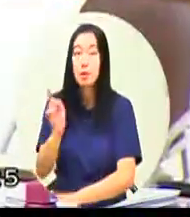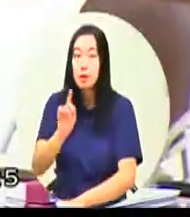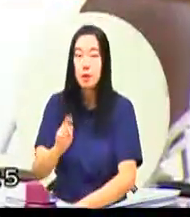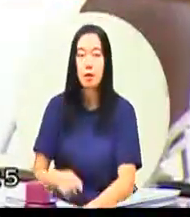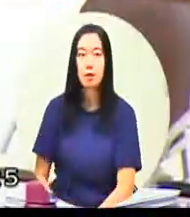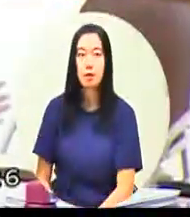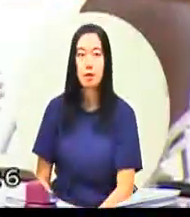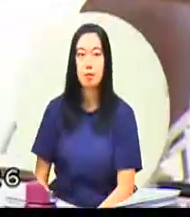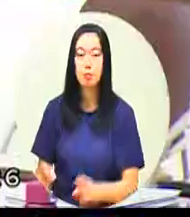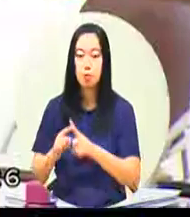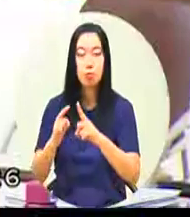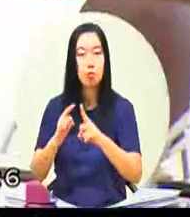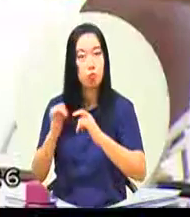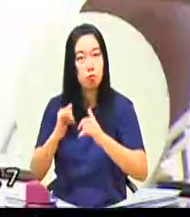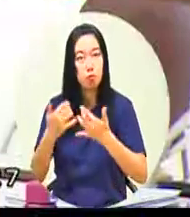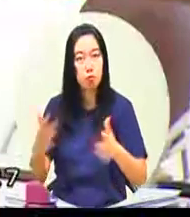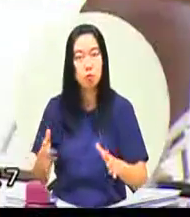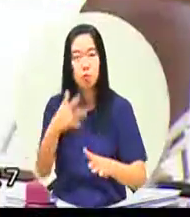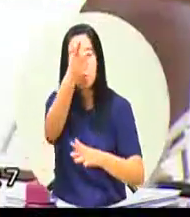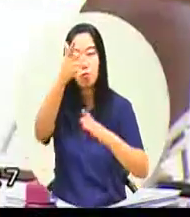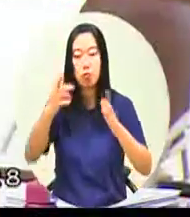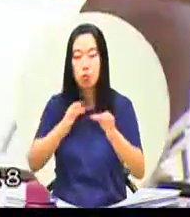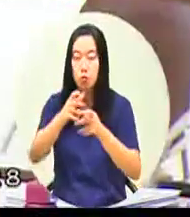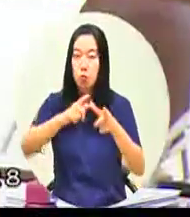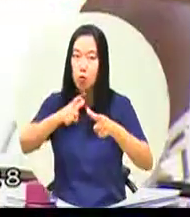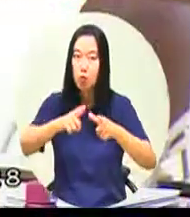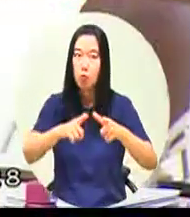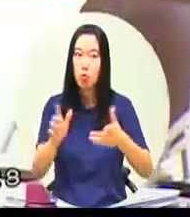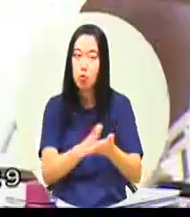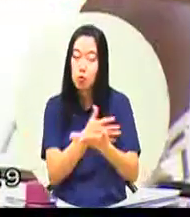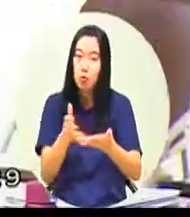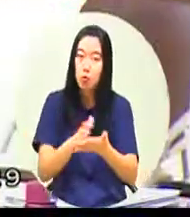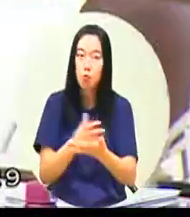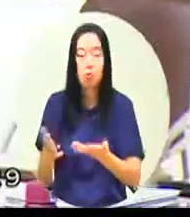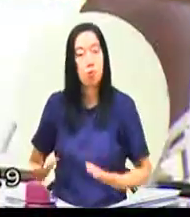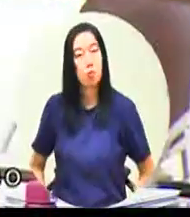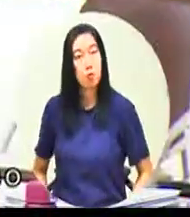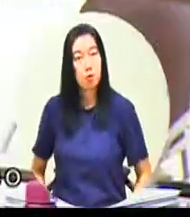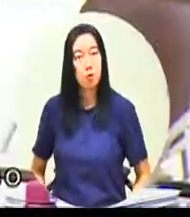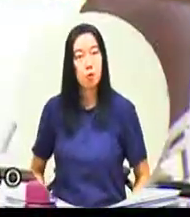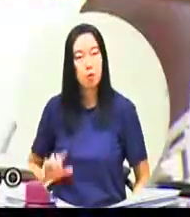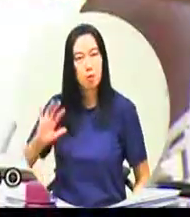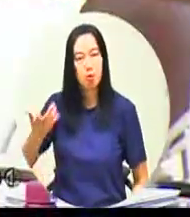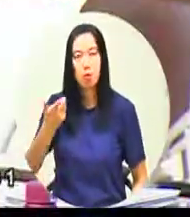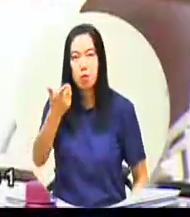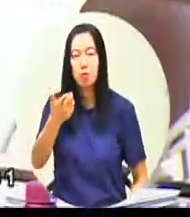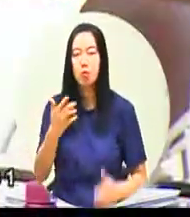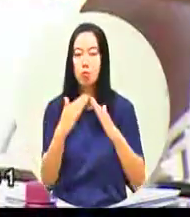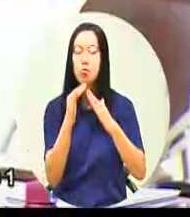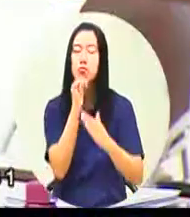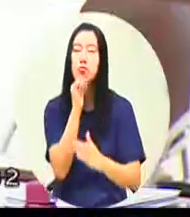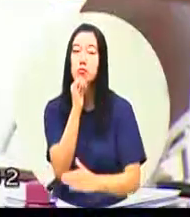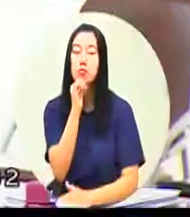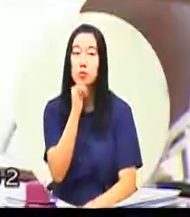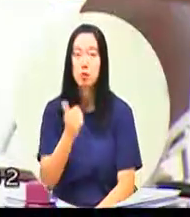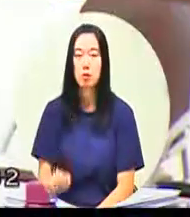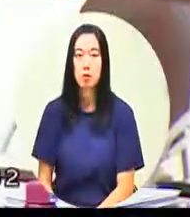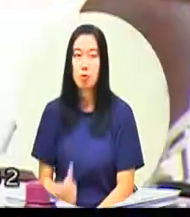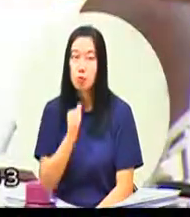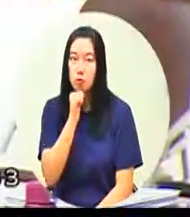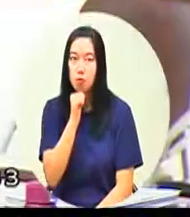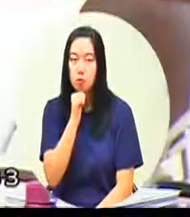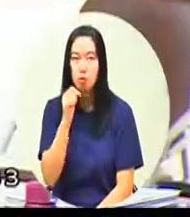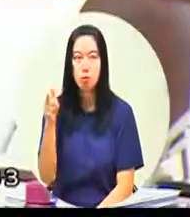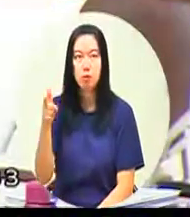人，当然是遐修缮的，有些是遐休憩的，但是有些真的是比较底层的。哦，那卖改工的流浪汉，他可能